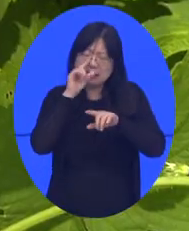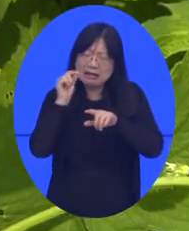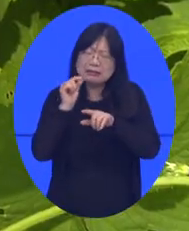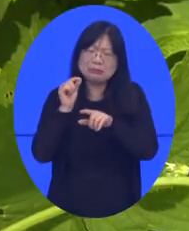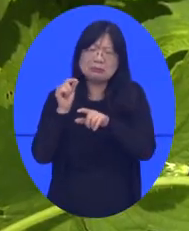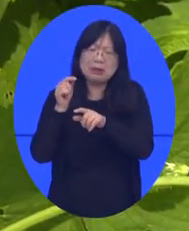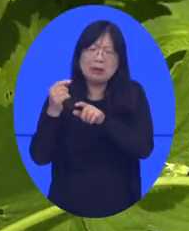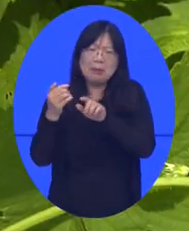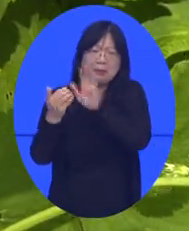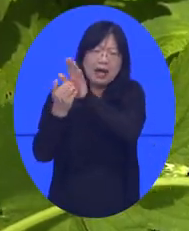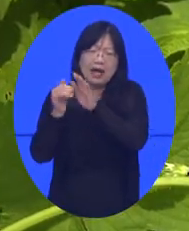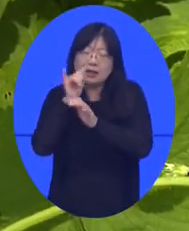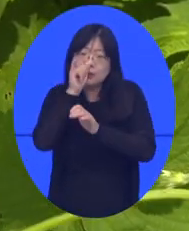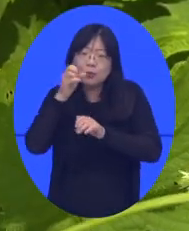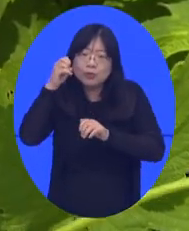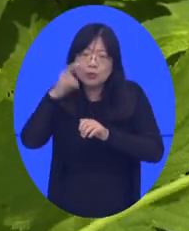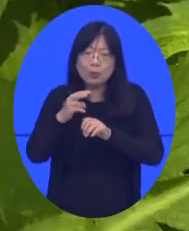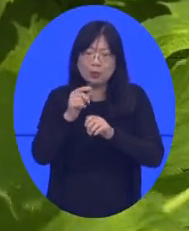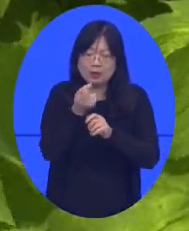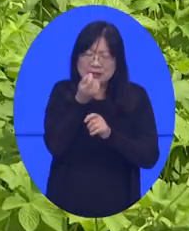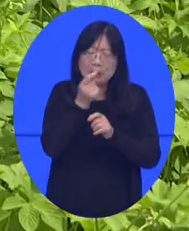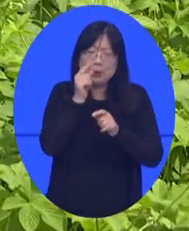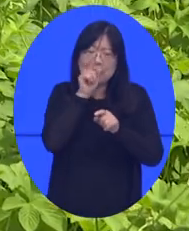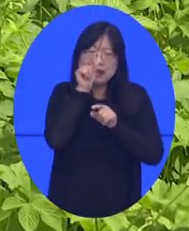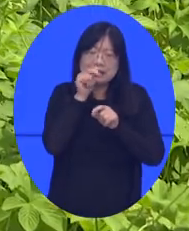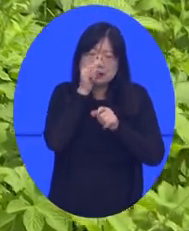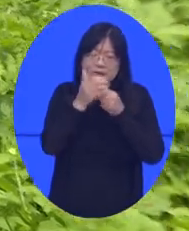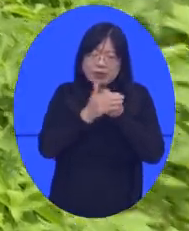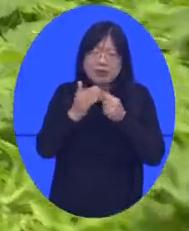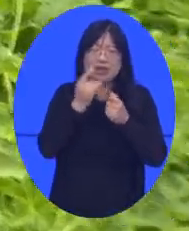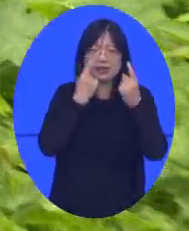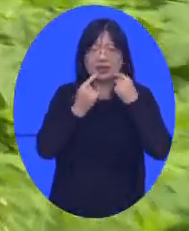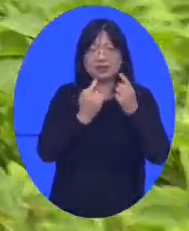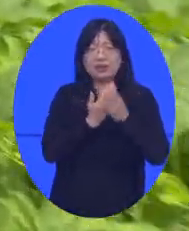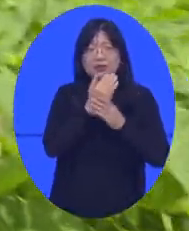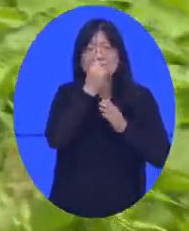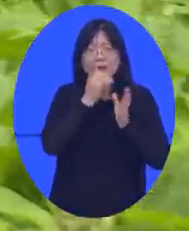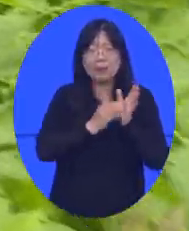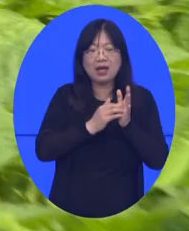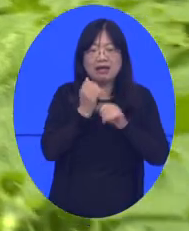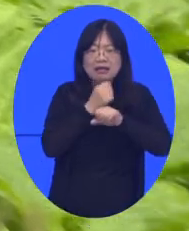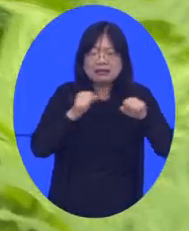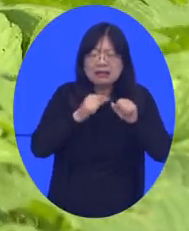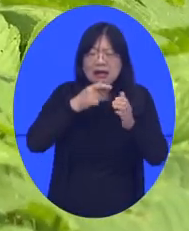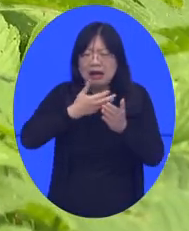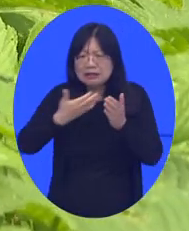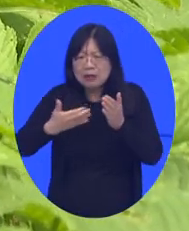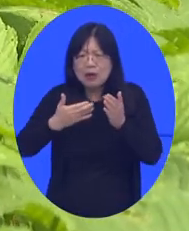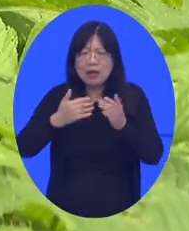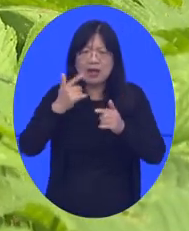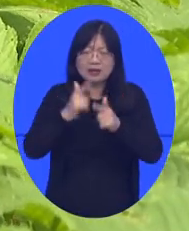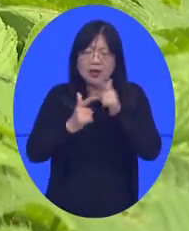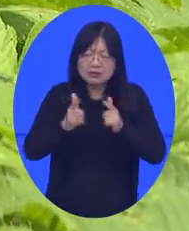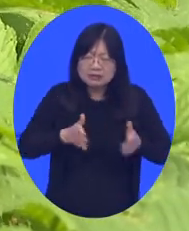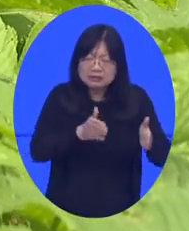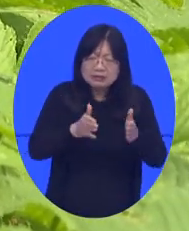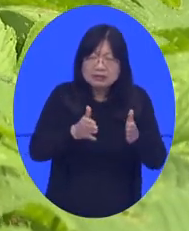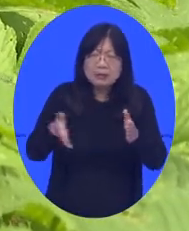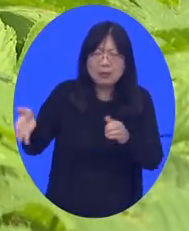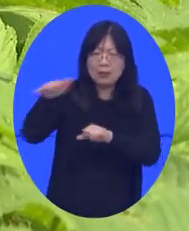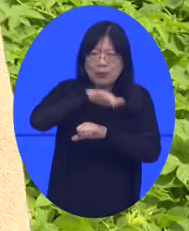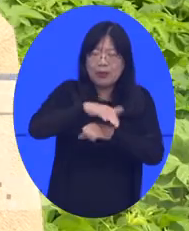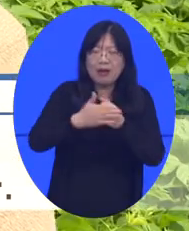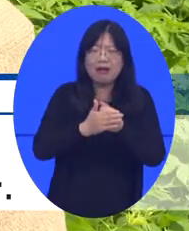있어 함부로 만지면 다치기 십상입니다. 해마다 전국의 상기습과 임도, 들판, 하천변을 뒤덮어 골머리를 썩고